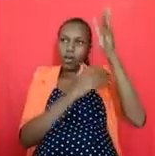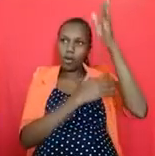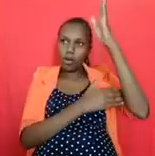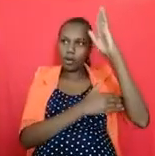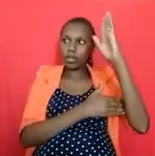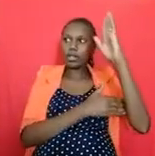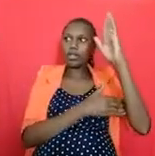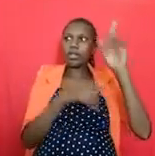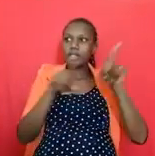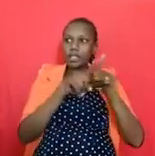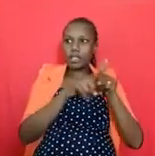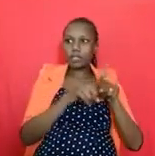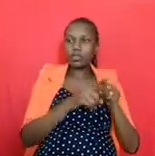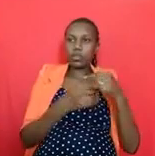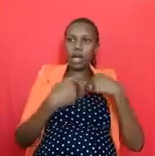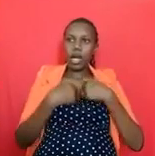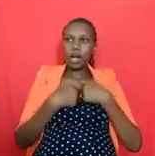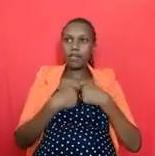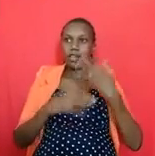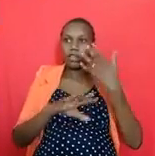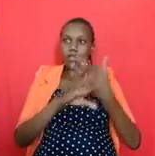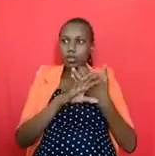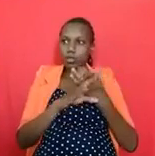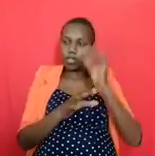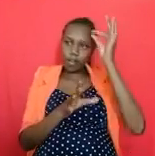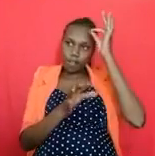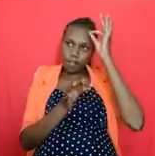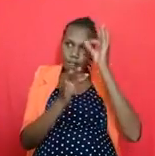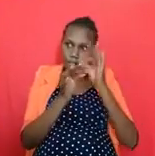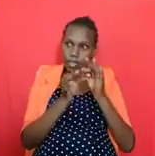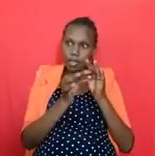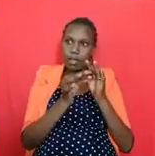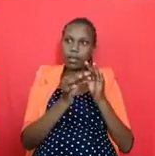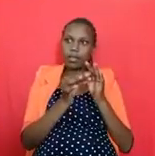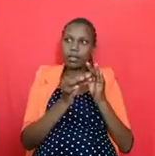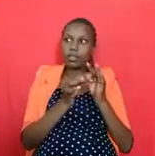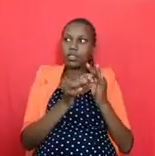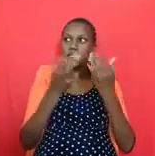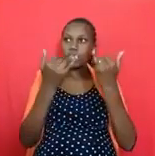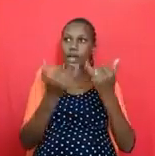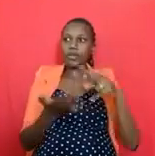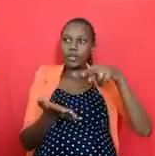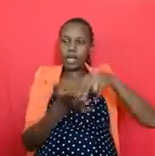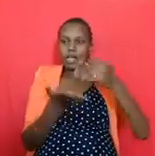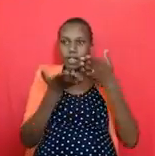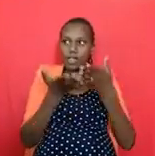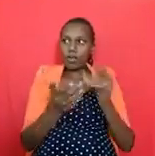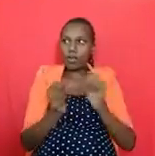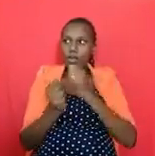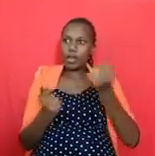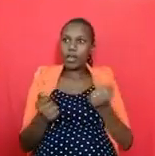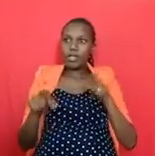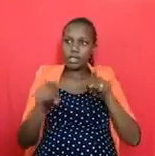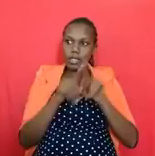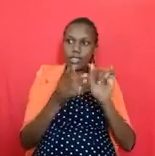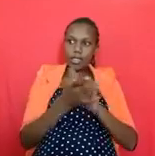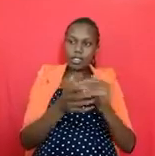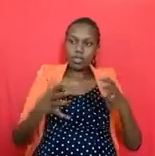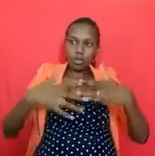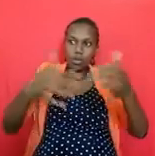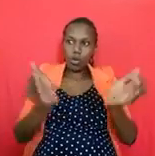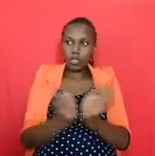ngatho na kuhanda ihiga ria witikio riu jeri wa thadi ukuruga mahau mwina your sister ni getho nyite kiondo